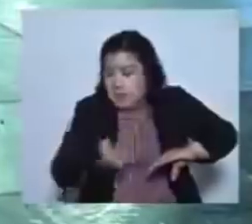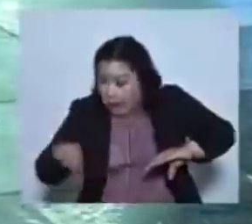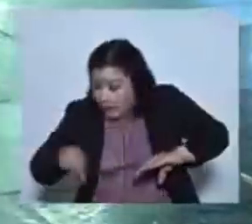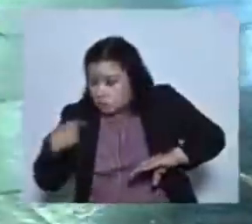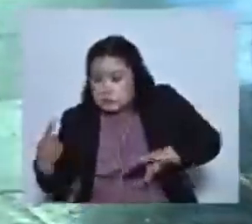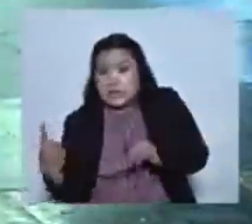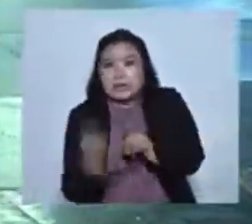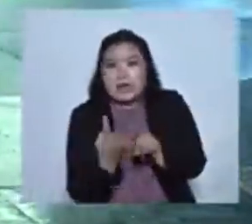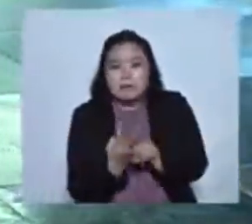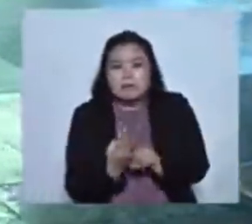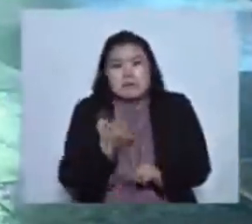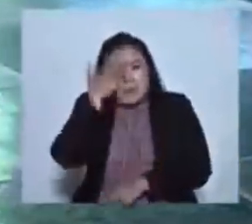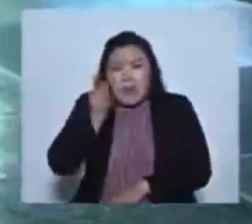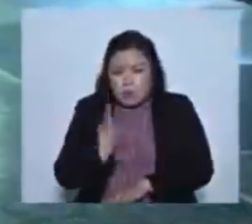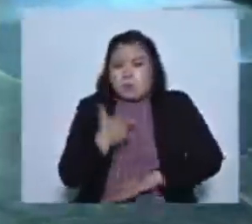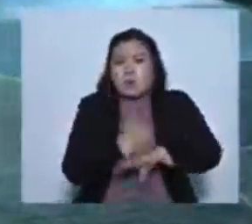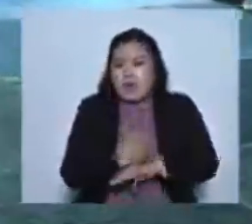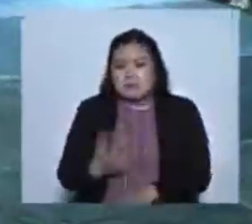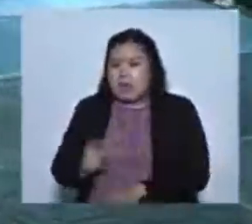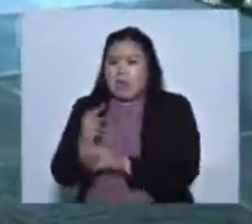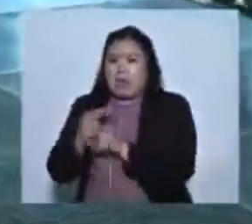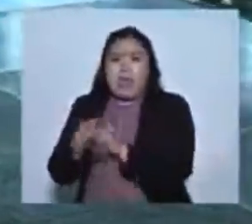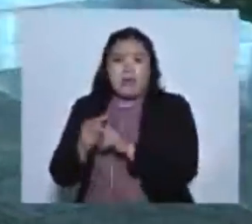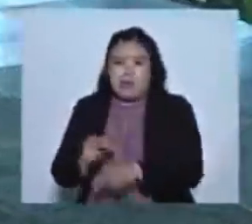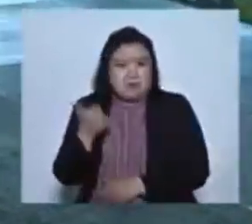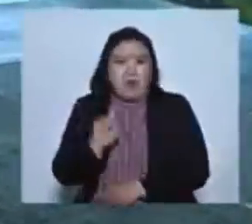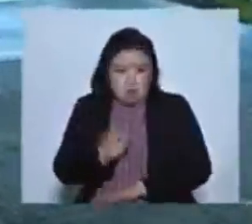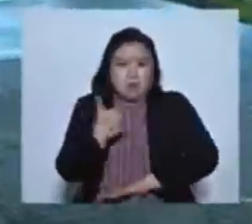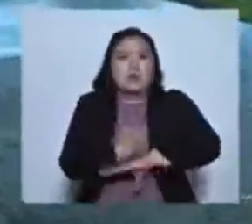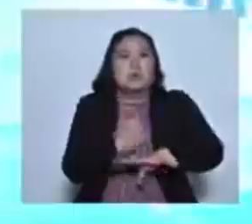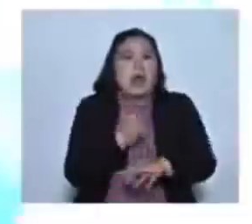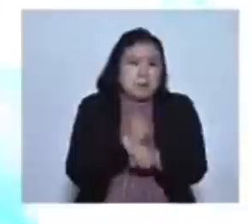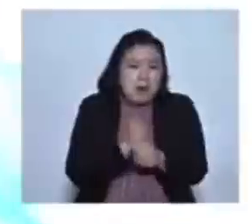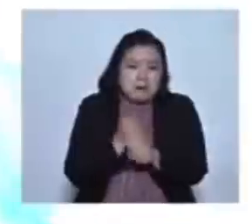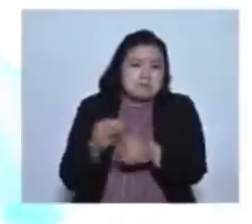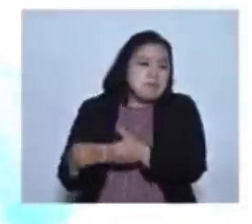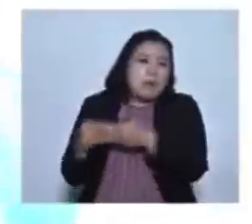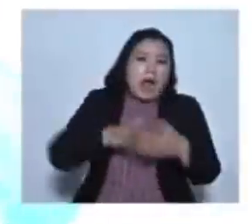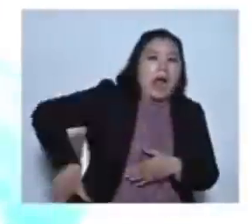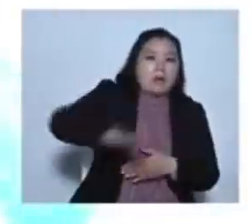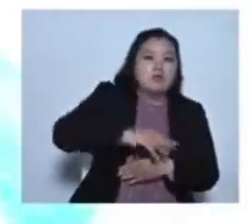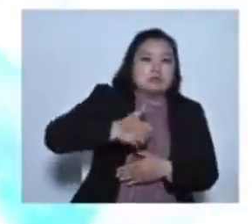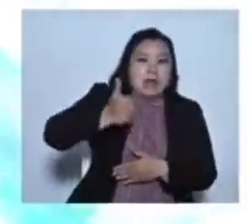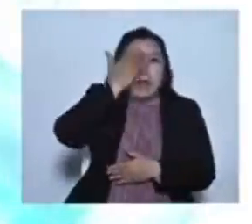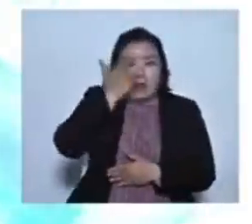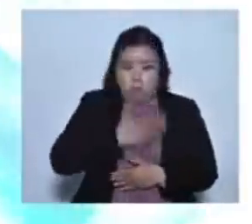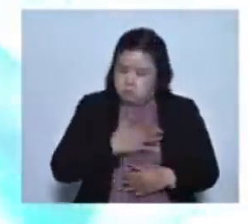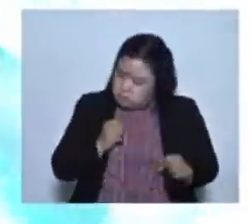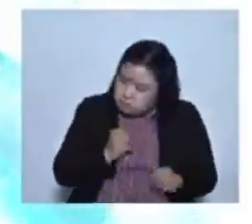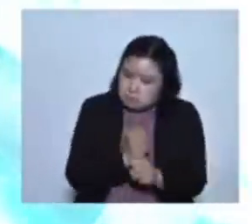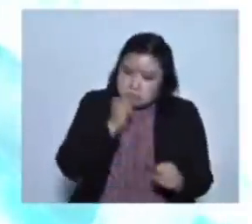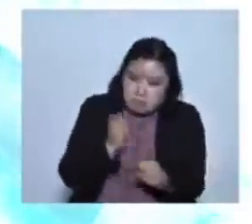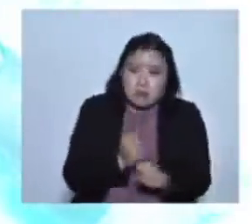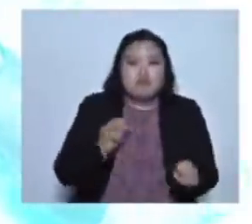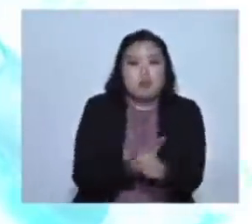ม่มีผมก็ยืนหยัดตรงนี้นะครับว่าผมจะทำอย่างเต็มที่ทำให้กับพี่น้องคนไทยทุกคนทั้